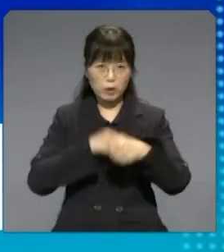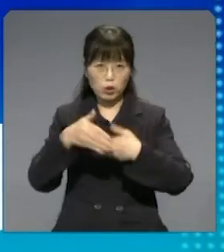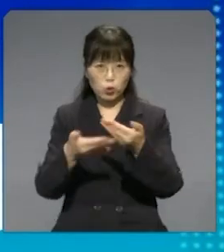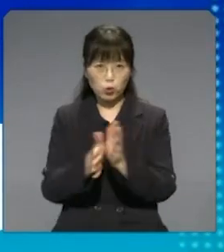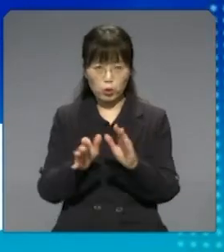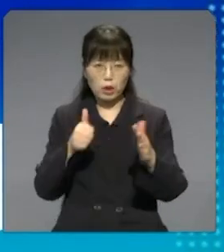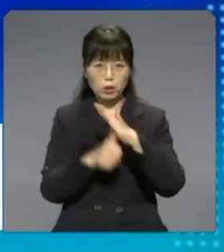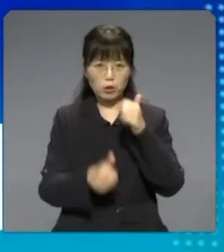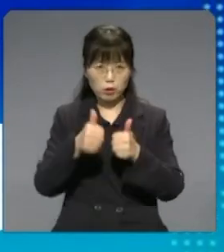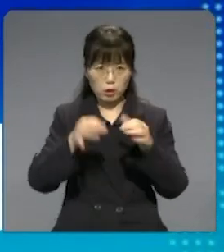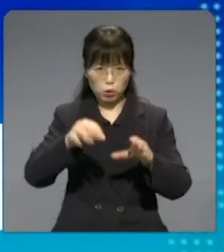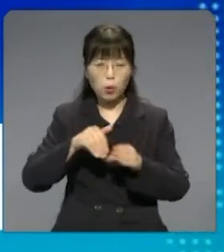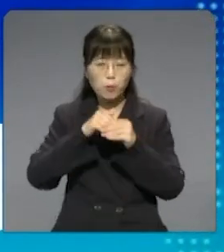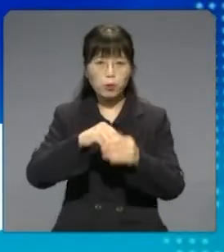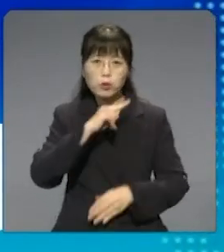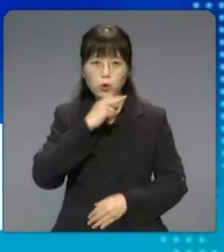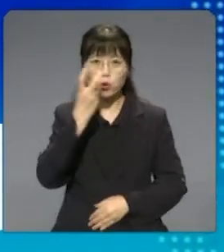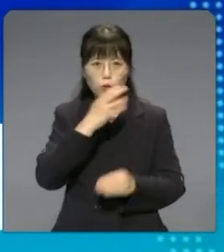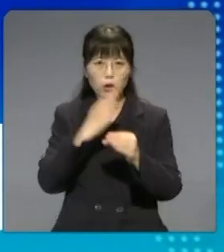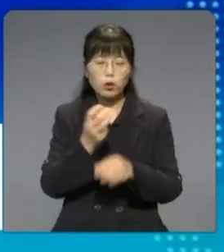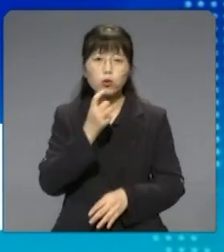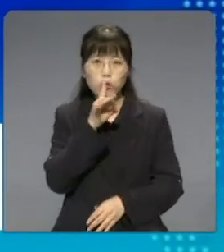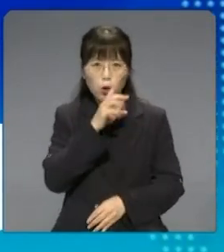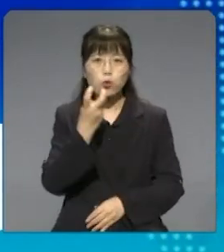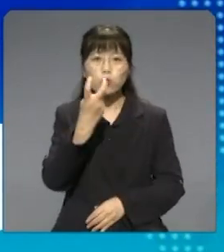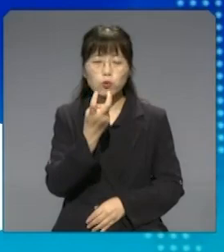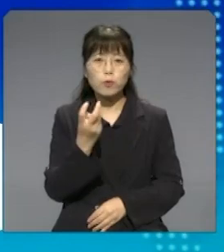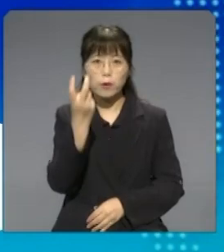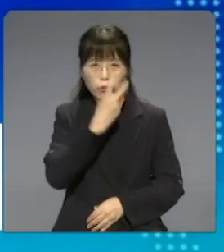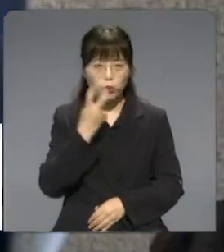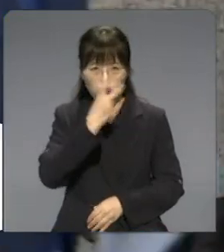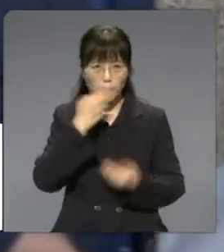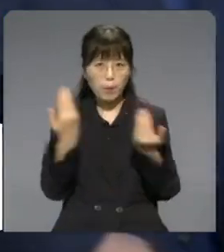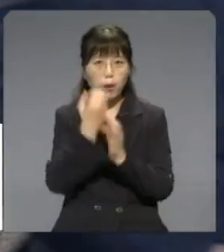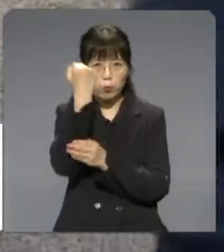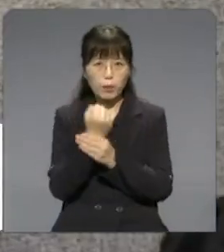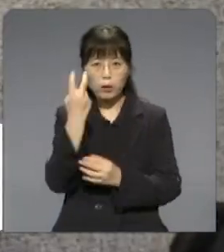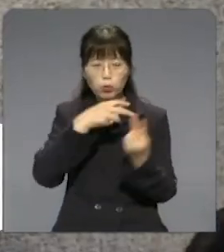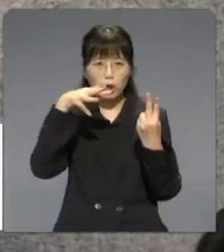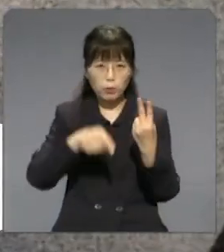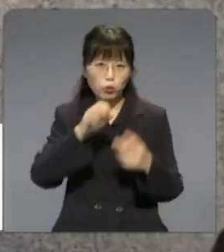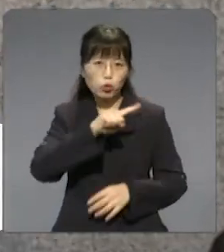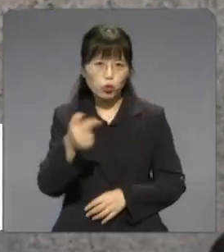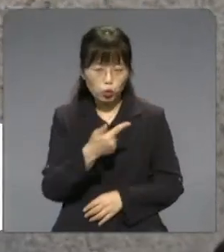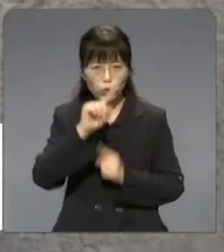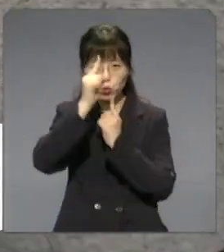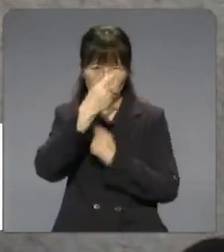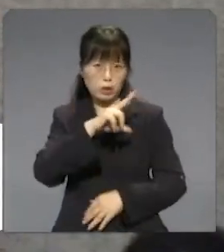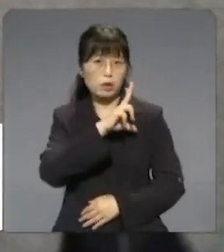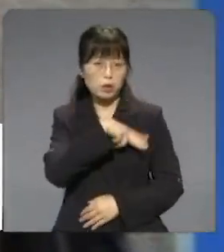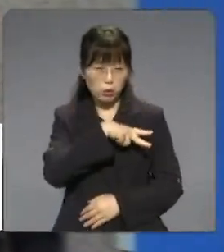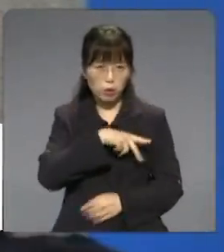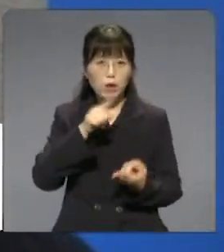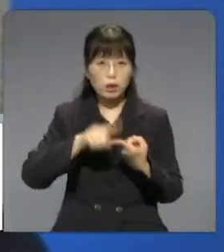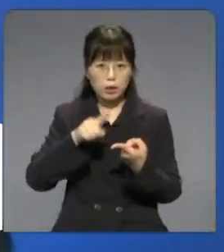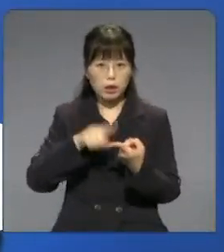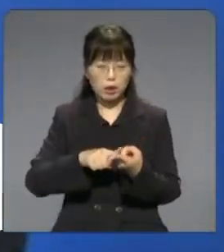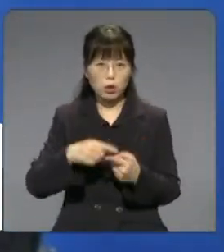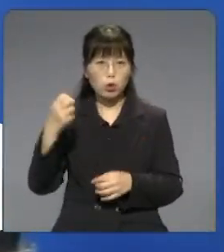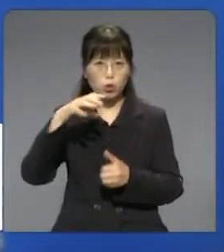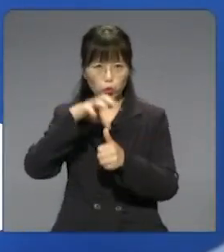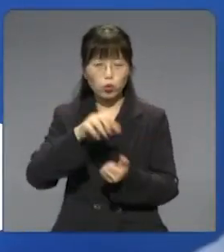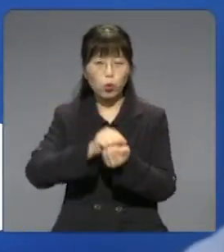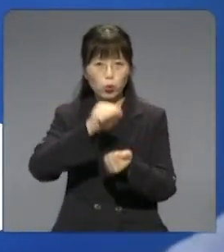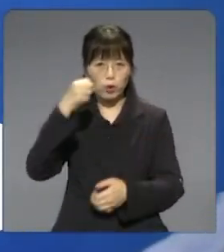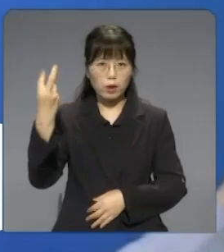민주당 전당대회 돈봉투 의혹을 수사하는 서울중앙지검 반부패소사 2부는 윤관석 이성만 무소속 의원에 대해